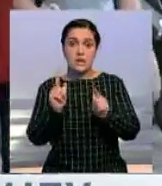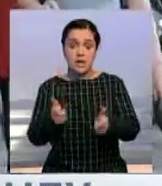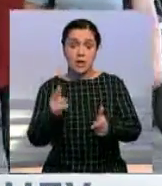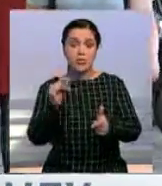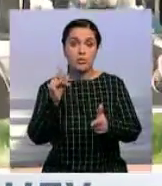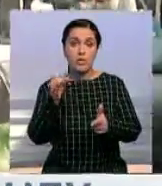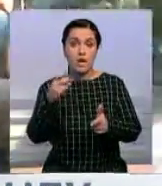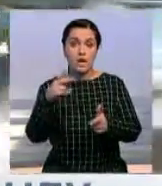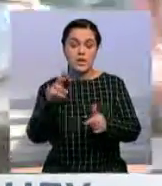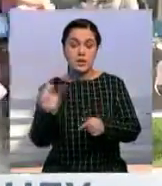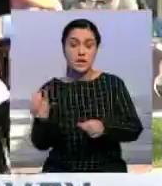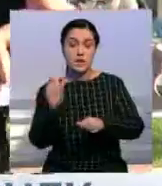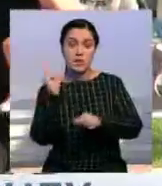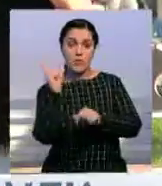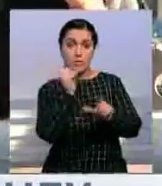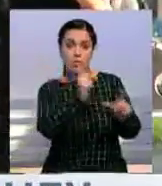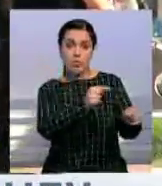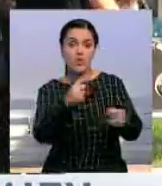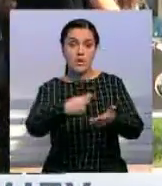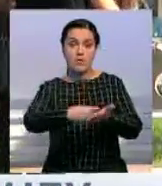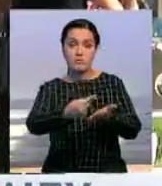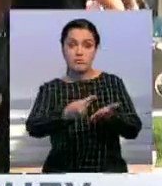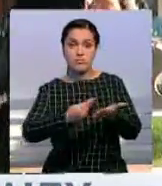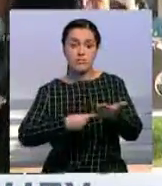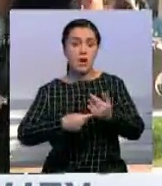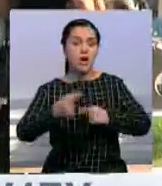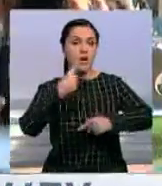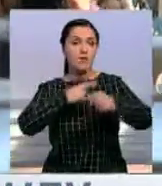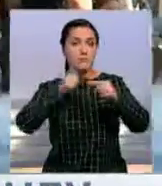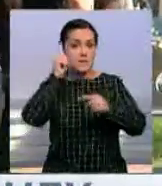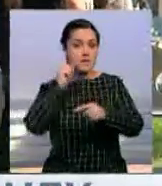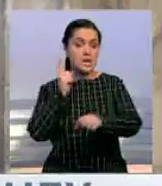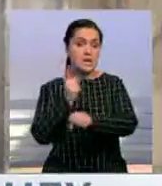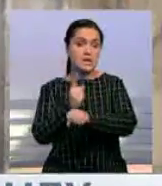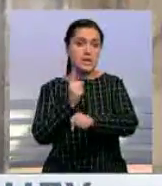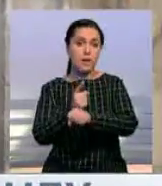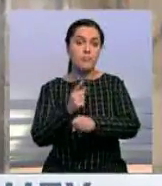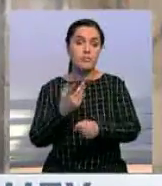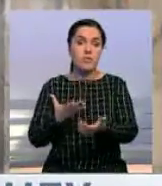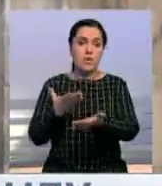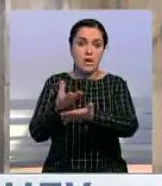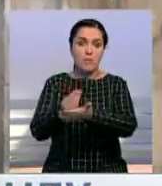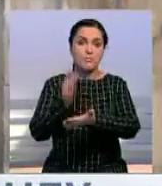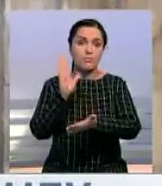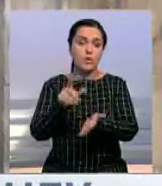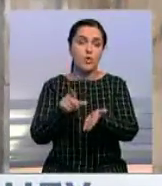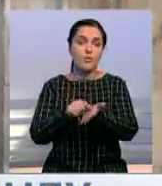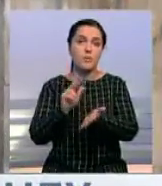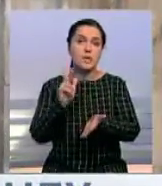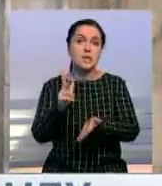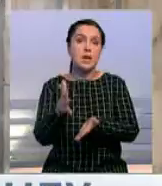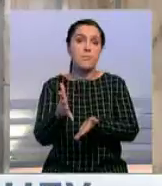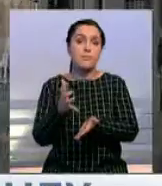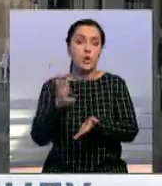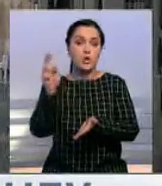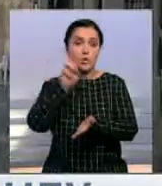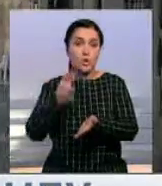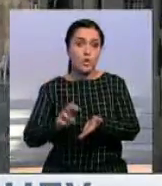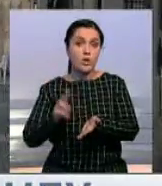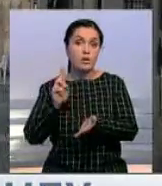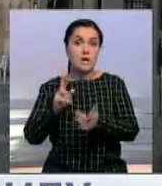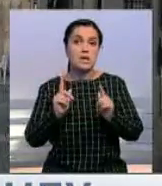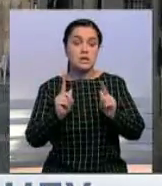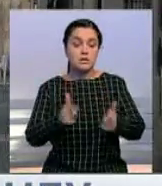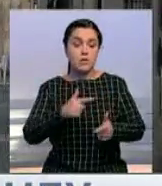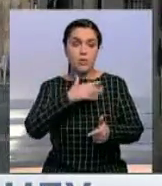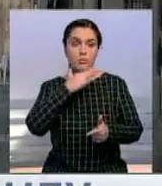подпишет согласие больше никогда не возвращаться в Израиль, получит на руки $3,500. Те, кто согласился, уже немало. Сразу получить такую сумму